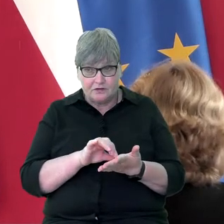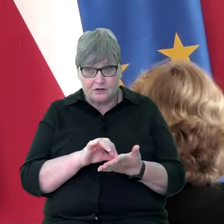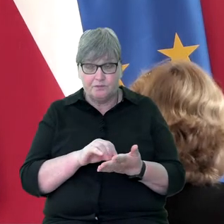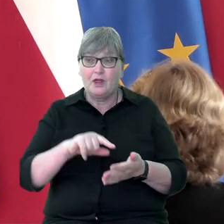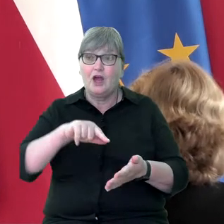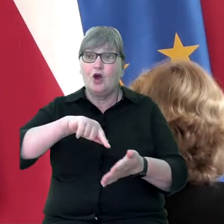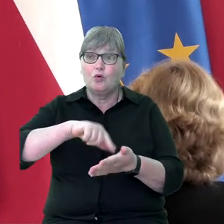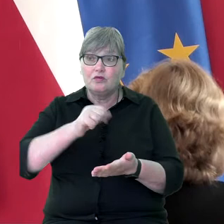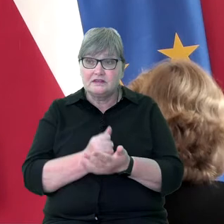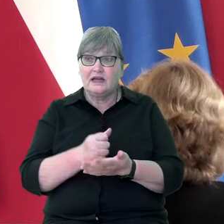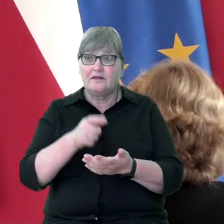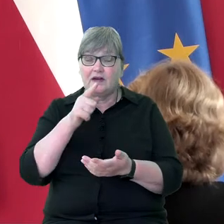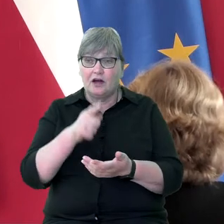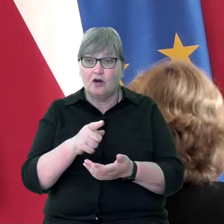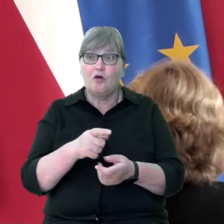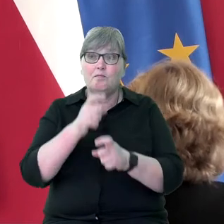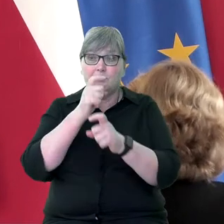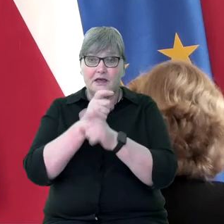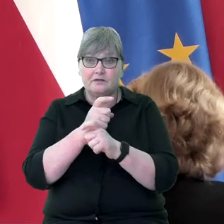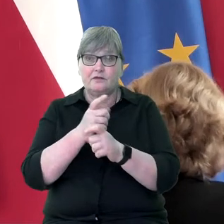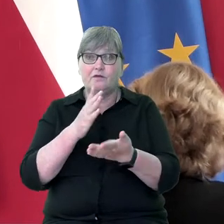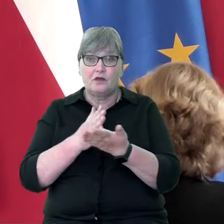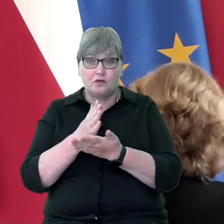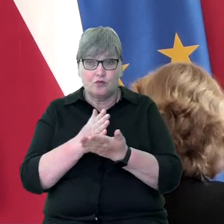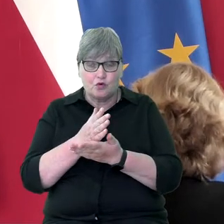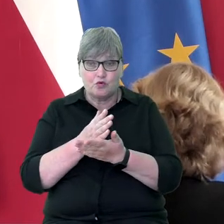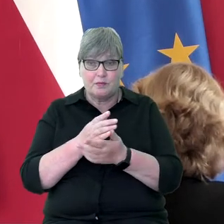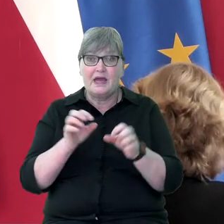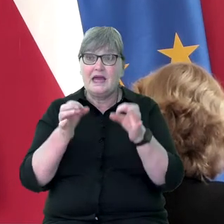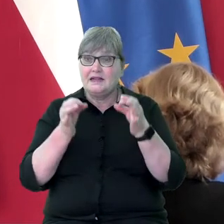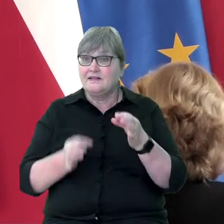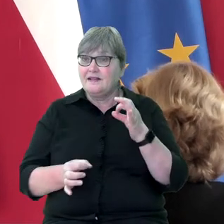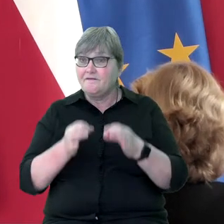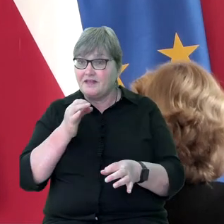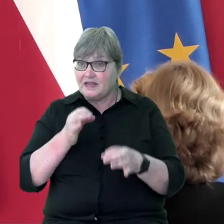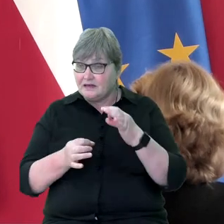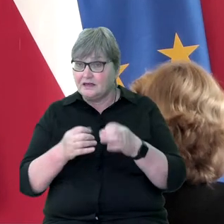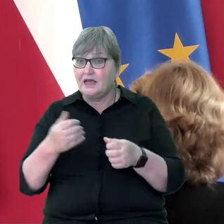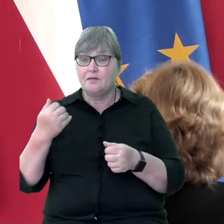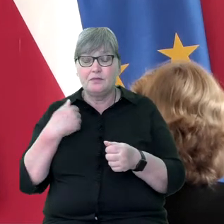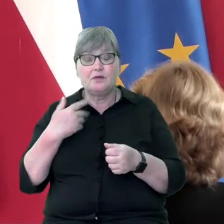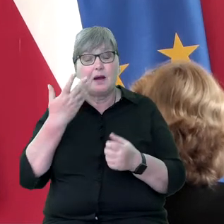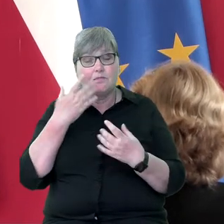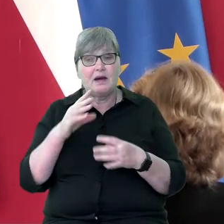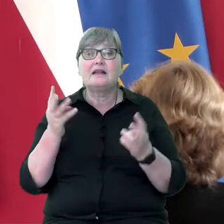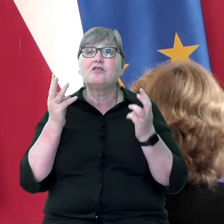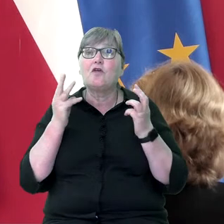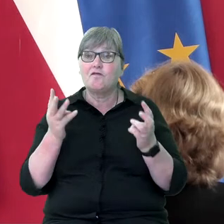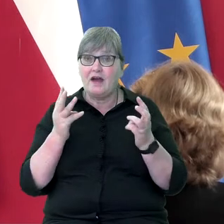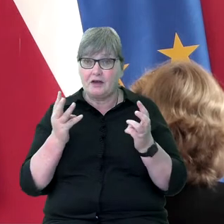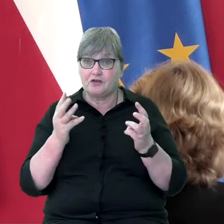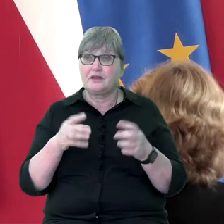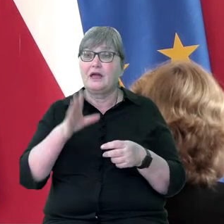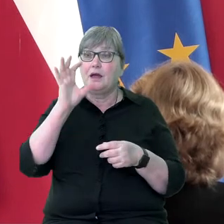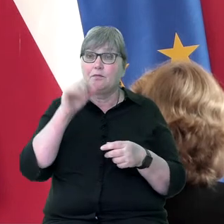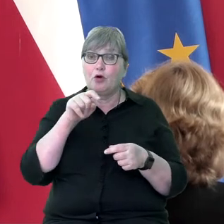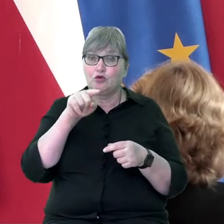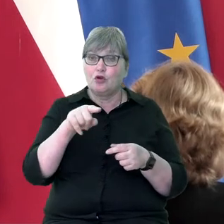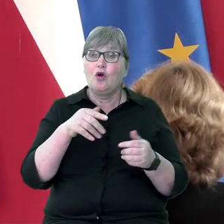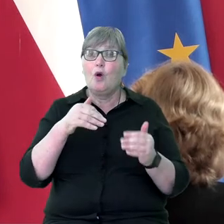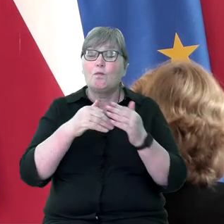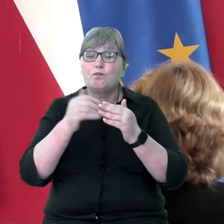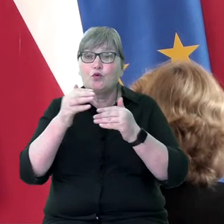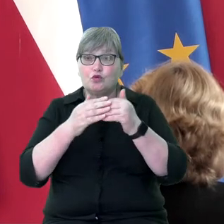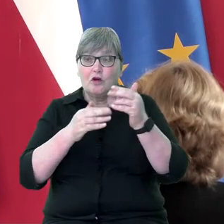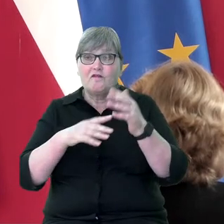Służbie Cywilnej odegrała bardzo ważną rolę w realizacji koncepcji budowy własnego Narodowego Korpusu Służby